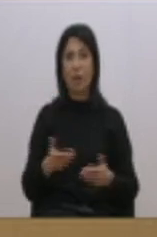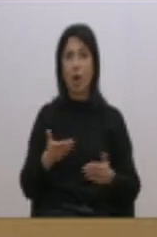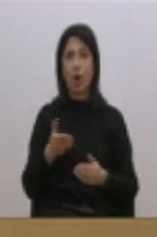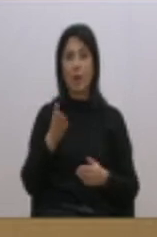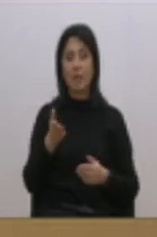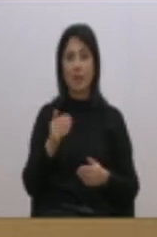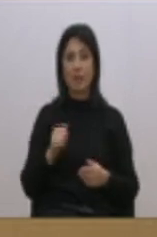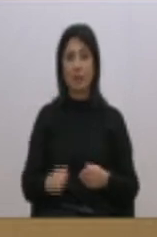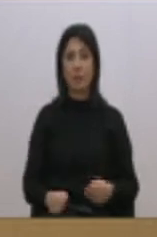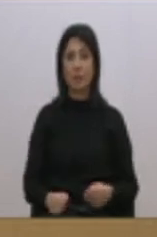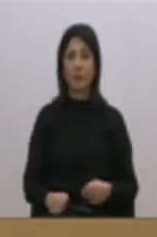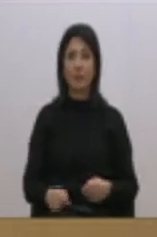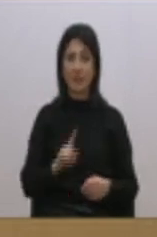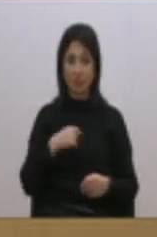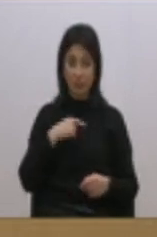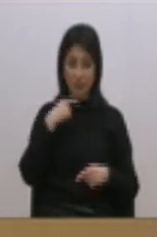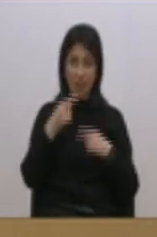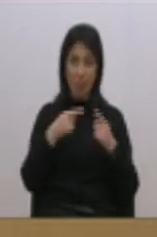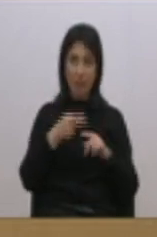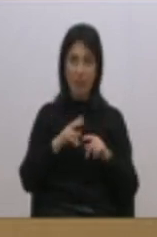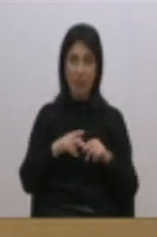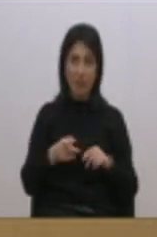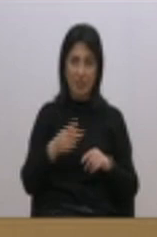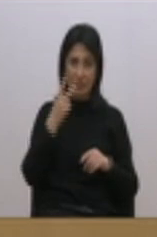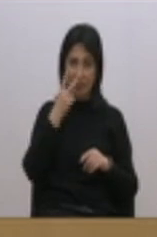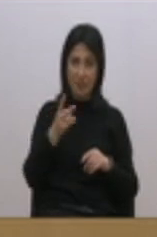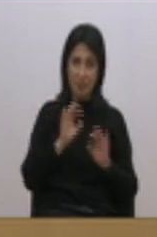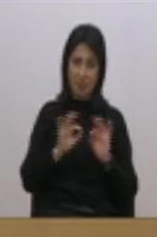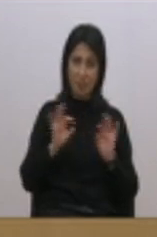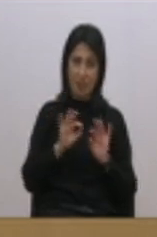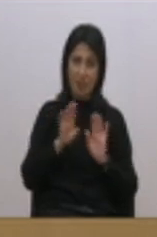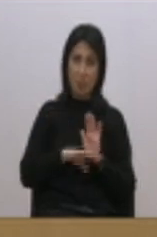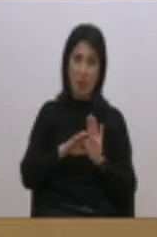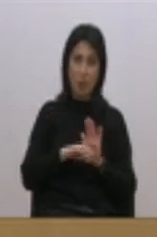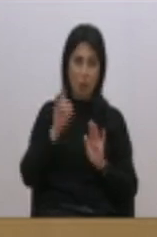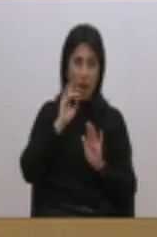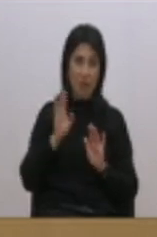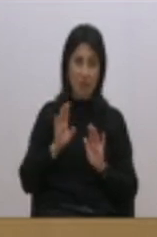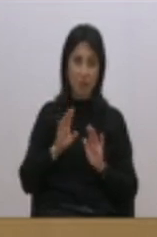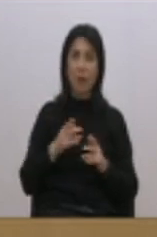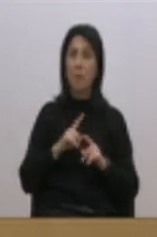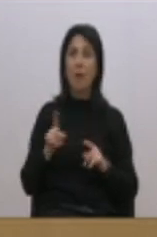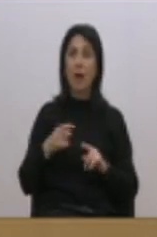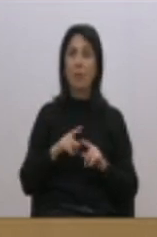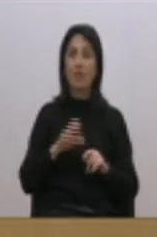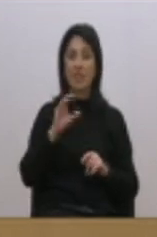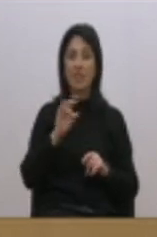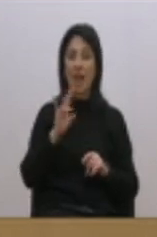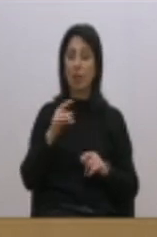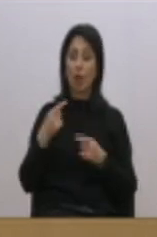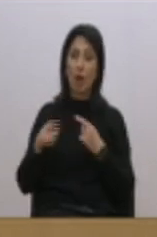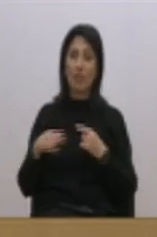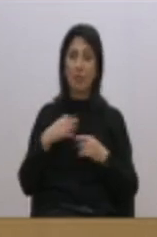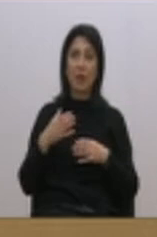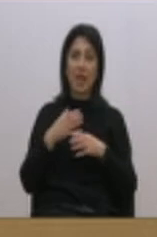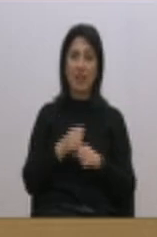რომელსაც, აი რასაც მე ახლა ლაპარაკობ, ეს პრიმიტიული განმარტებები არ ესმის. Magram ne Sandrosgan ganshobit naklebat